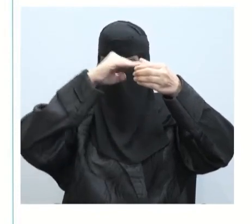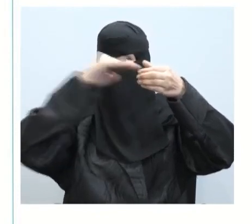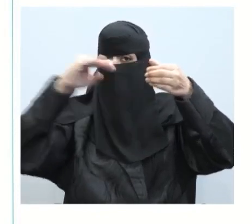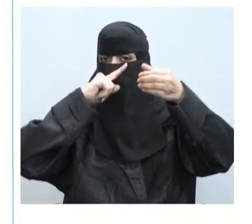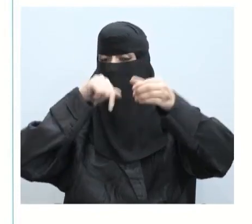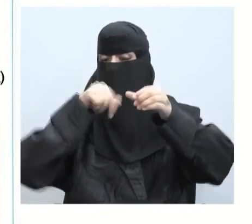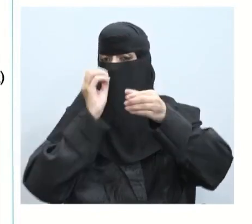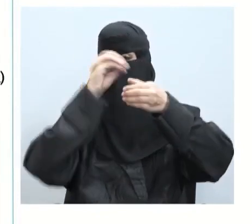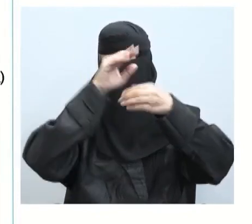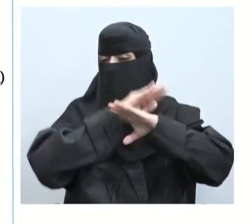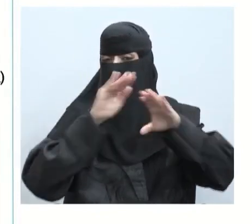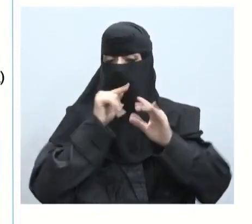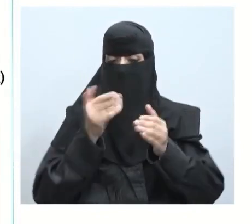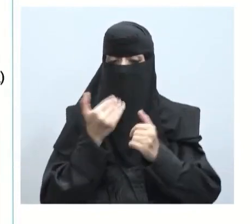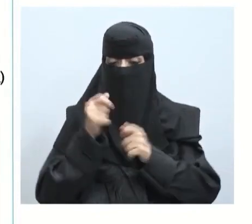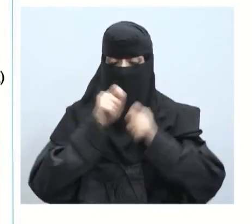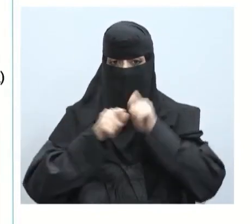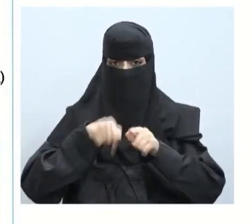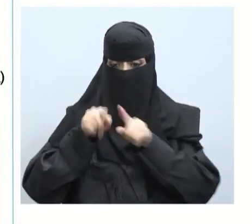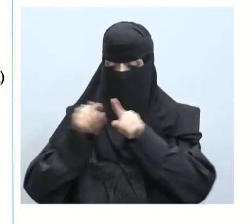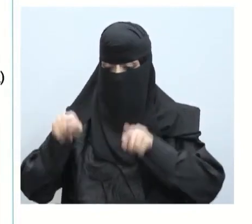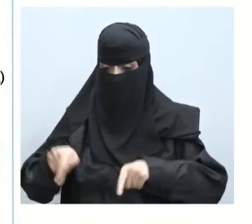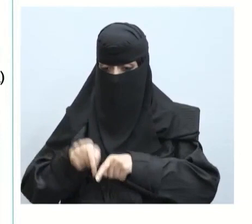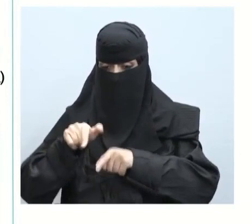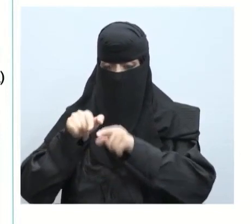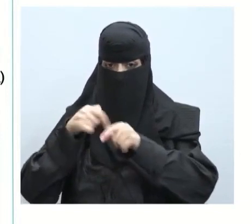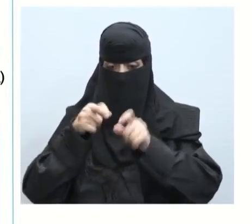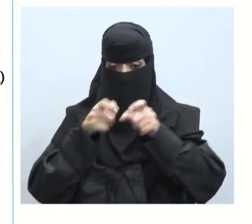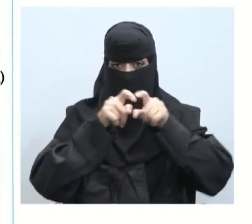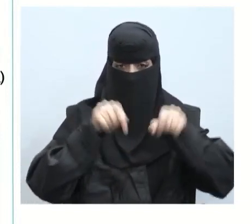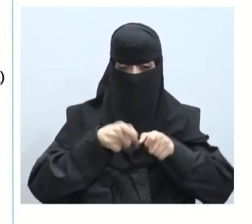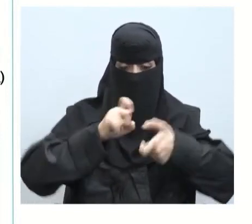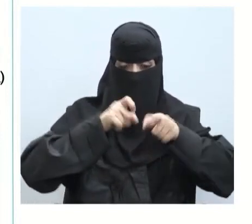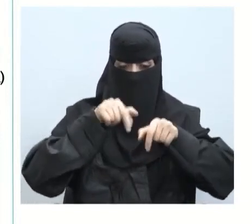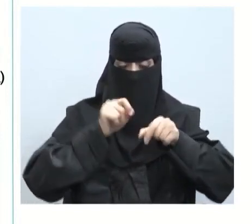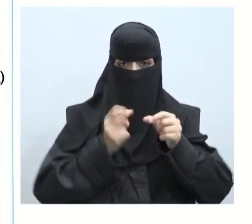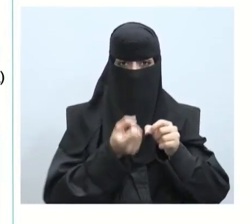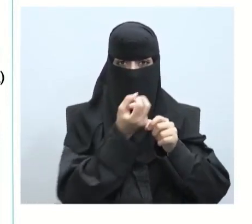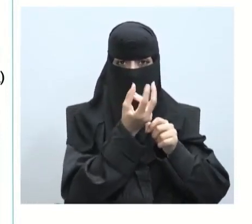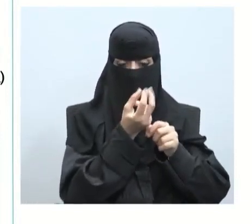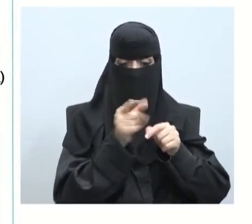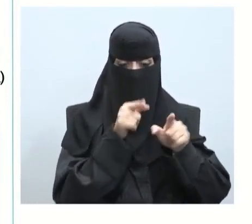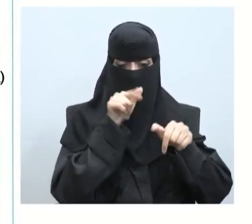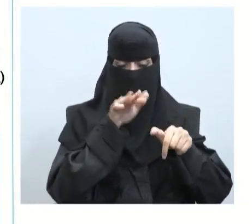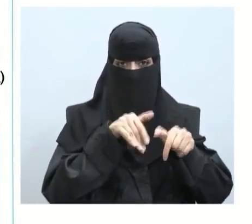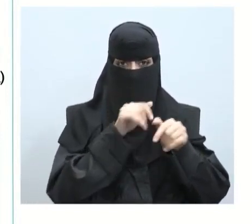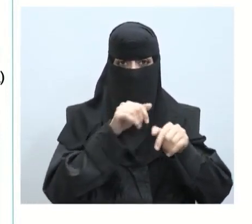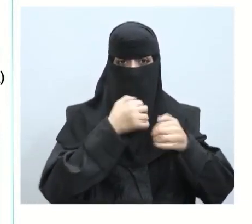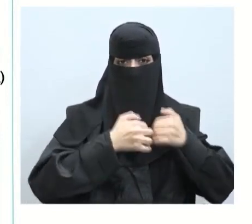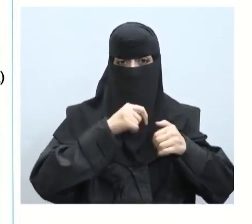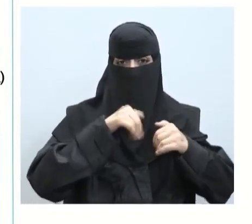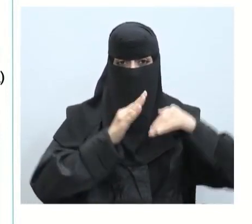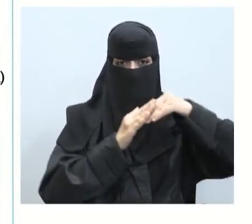سنحتاج إلى المكونات التالية: لوحة الأردوينو ولوحة تجارب مصغرة وترانزستور الضوئي، وأيضا مستشعر